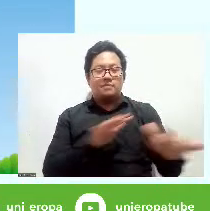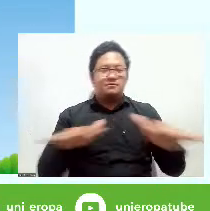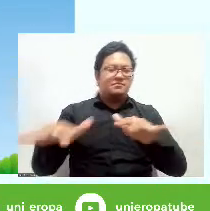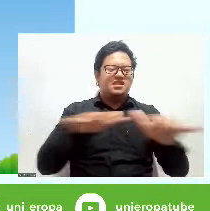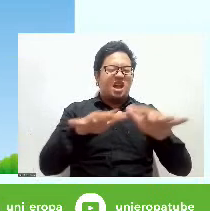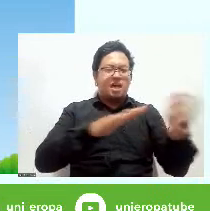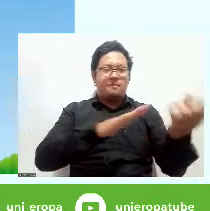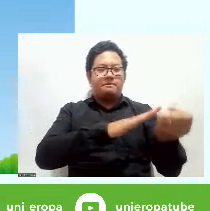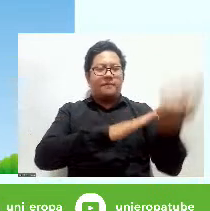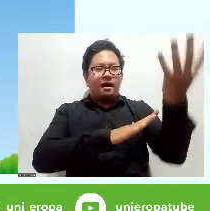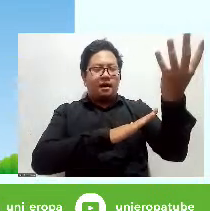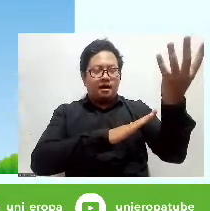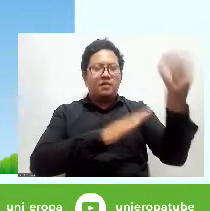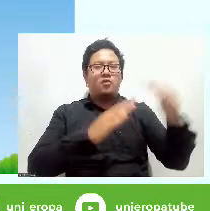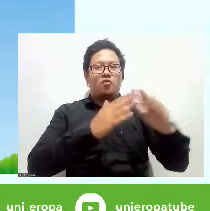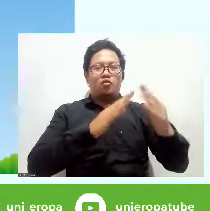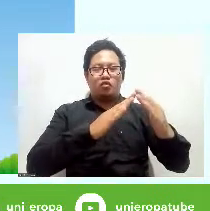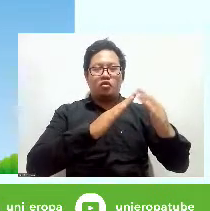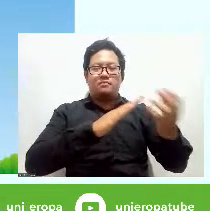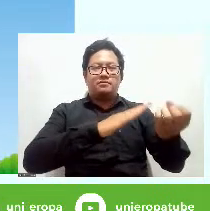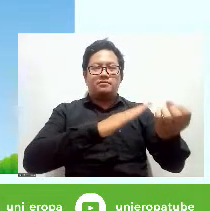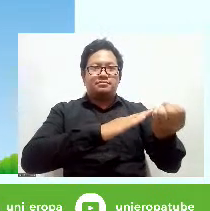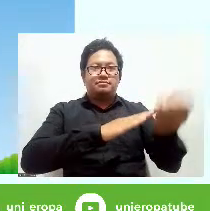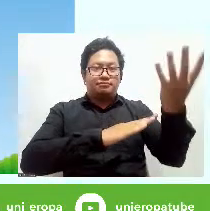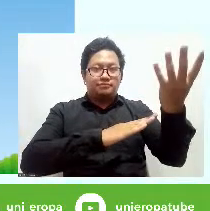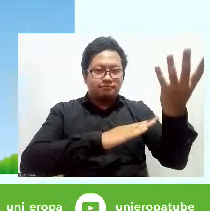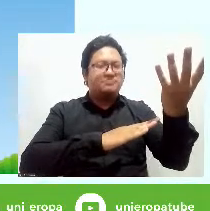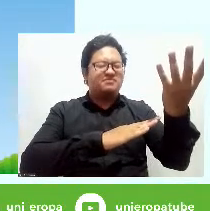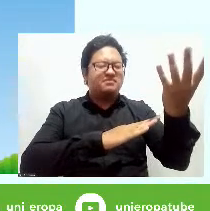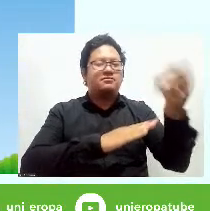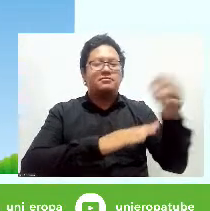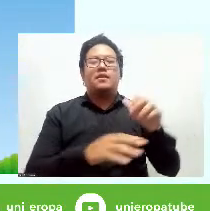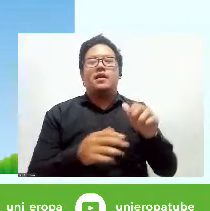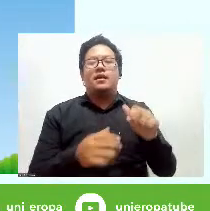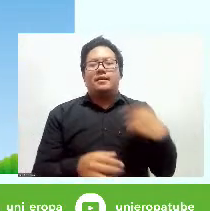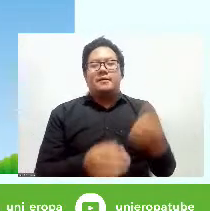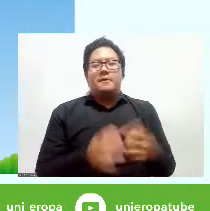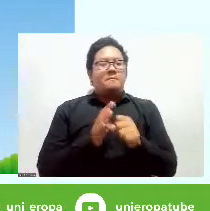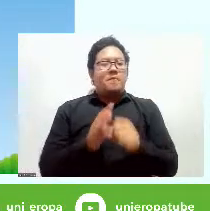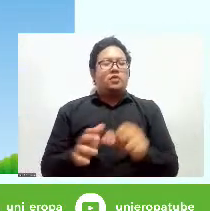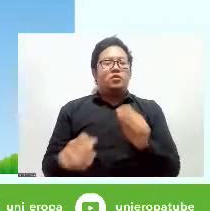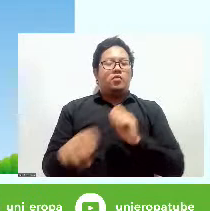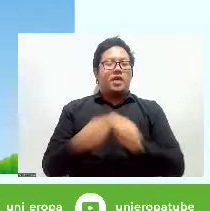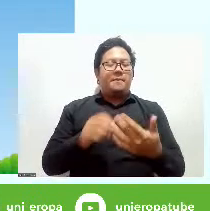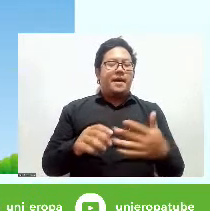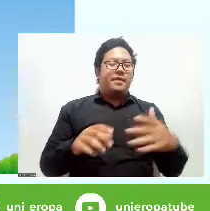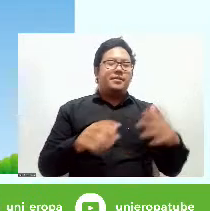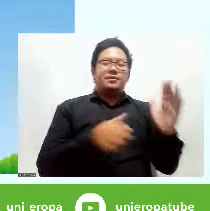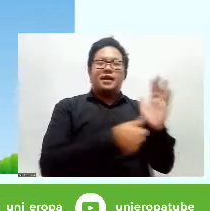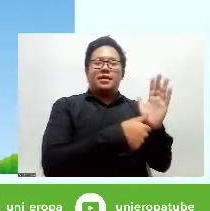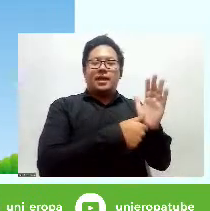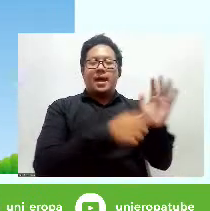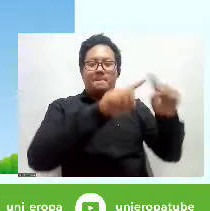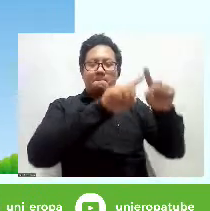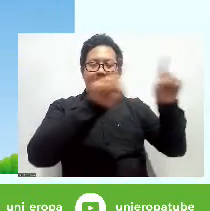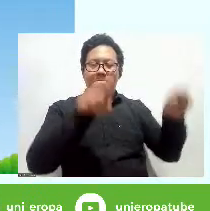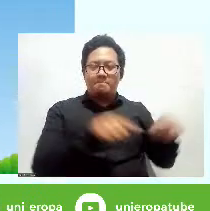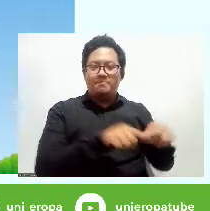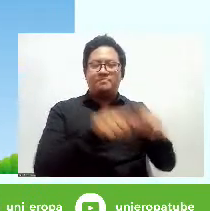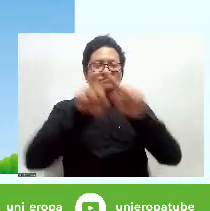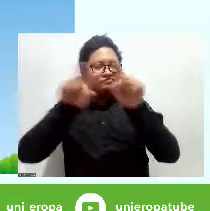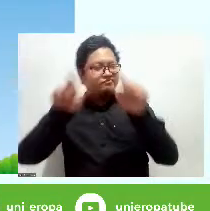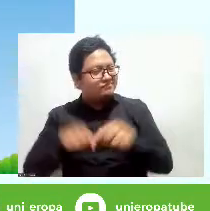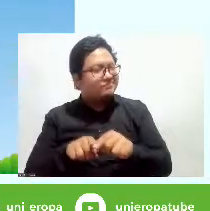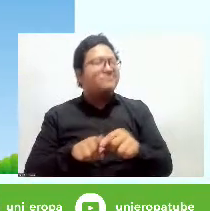berapi plus juga kami membantu untuk pembuatan sini Trump rambu yang harus diperhatikan oleh para pengunjung atau tamu